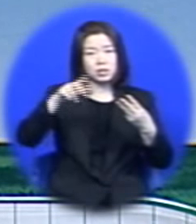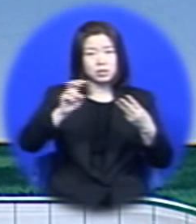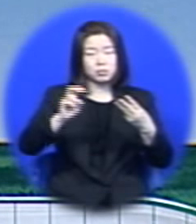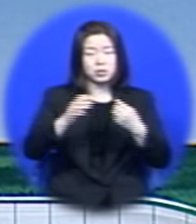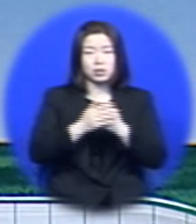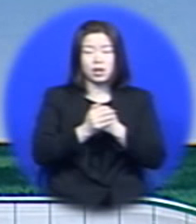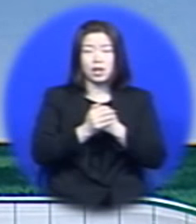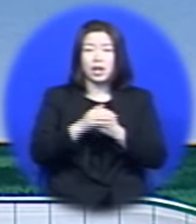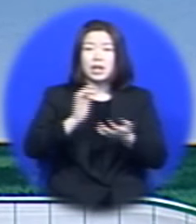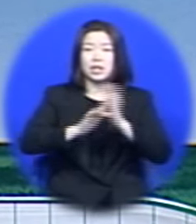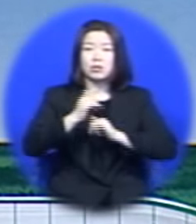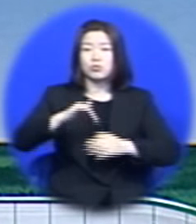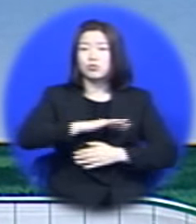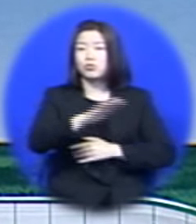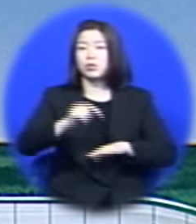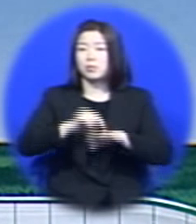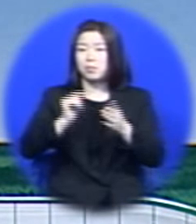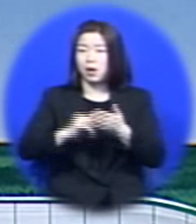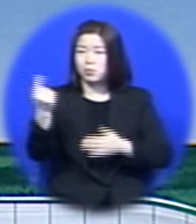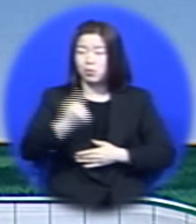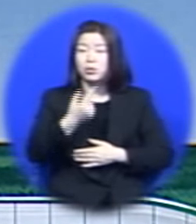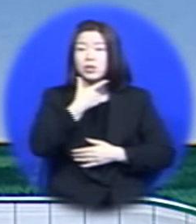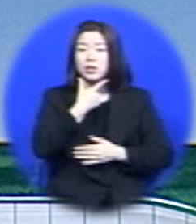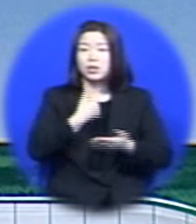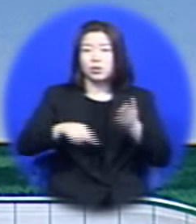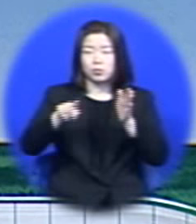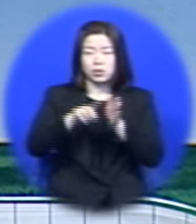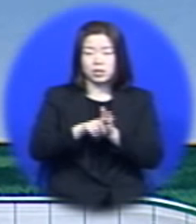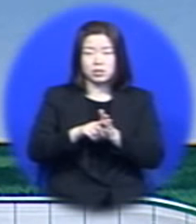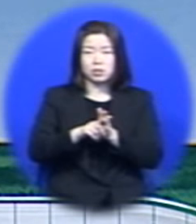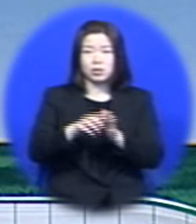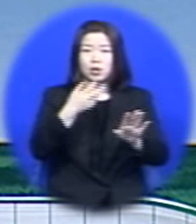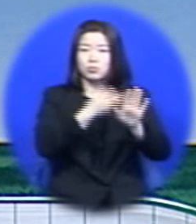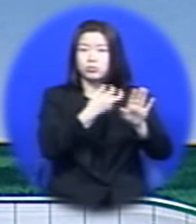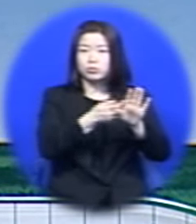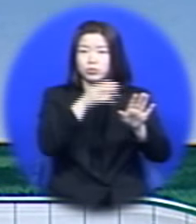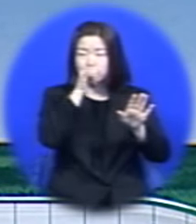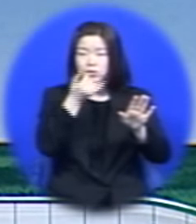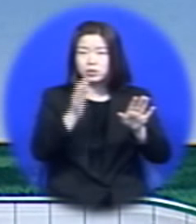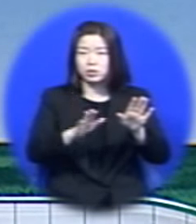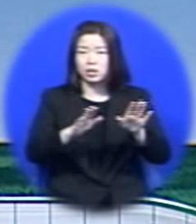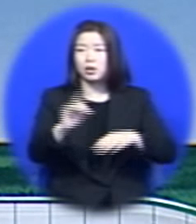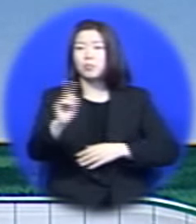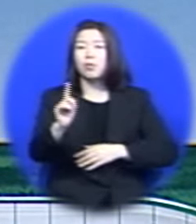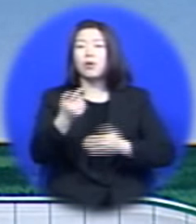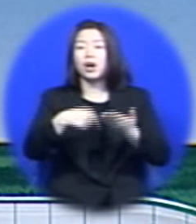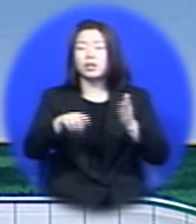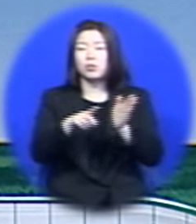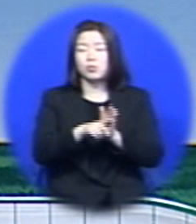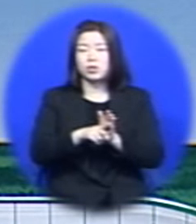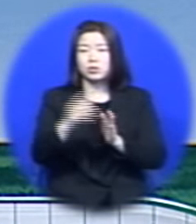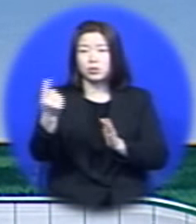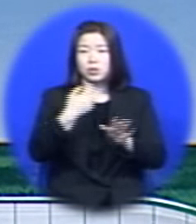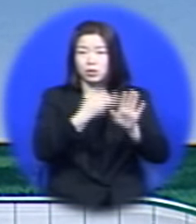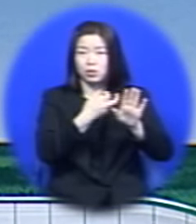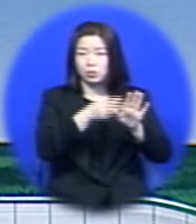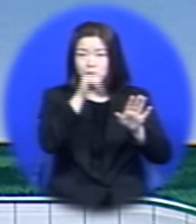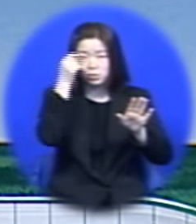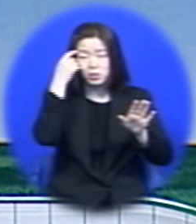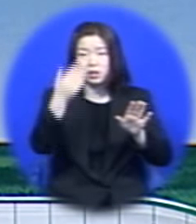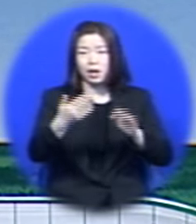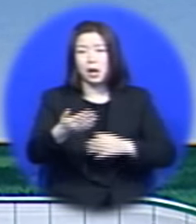원하셔서 문을 두드리시는데 우리 마음에 들어오셔서 뭐 하시려고 들어오시죠? 밥 같이 먹잖아요. 밥